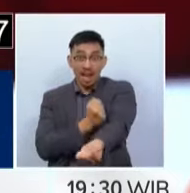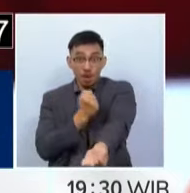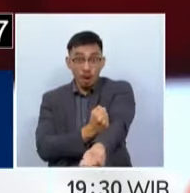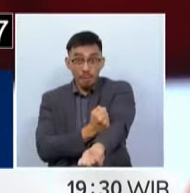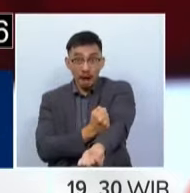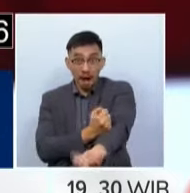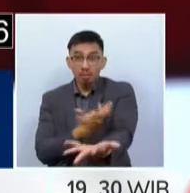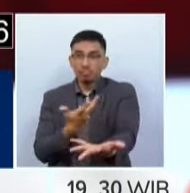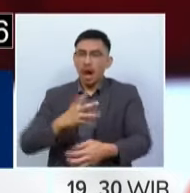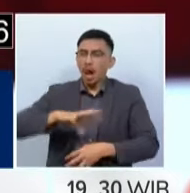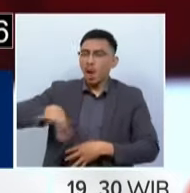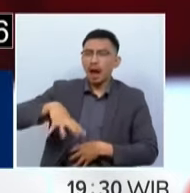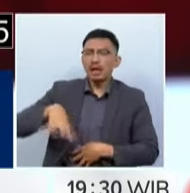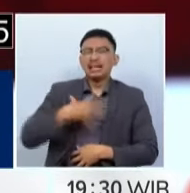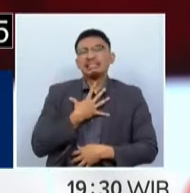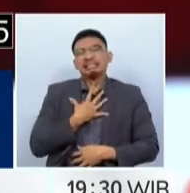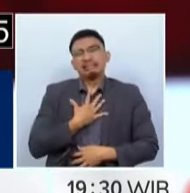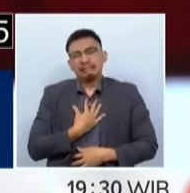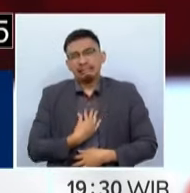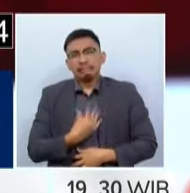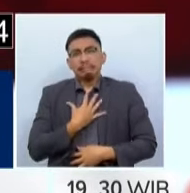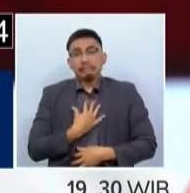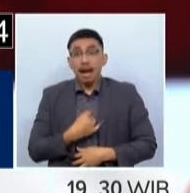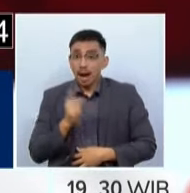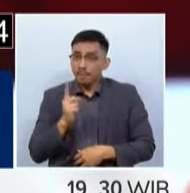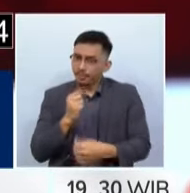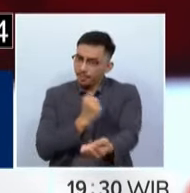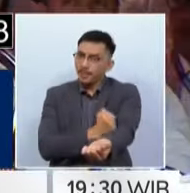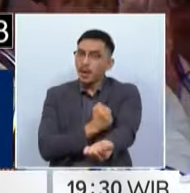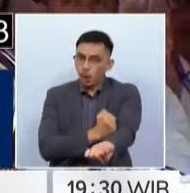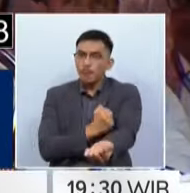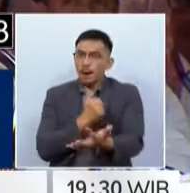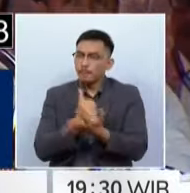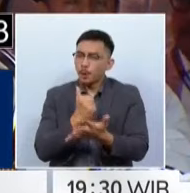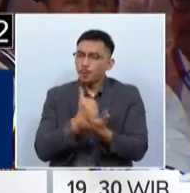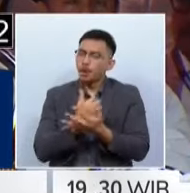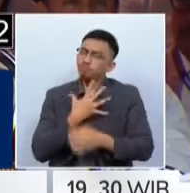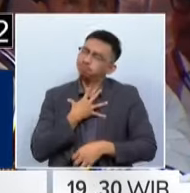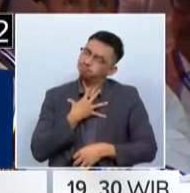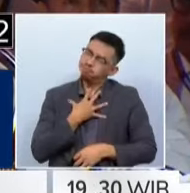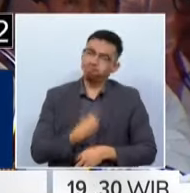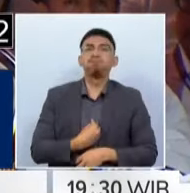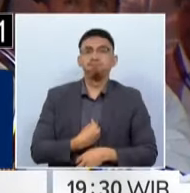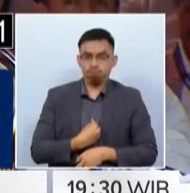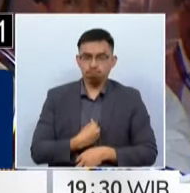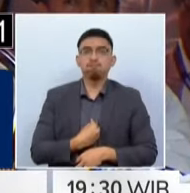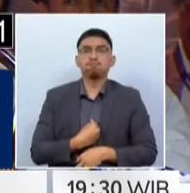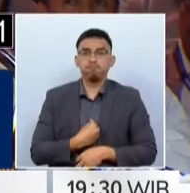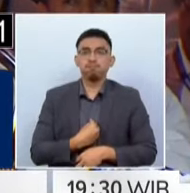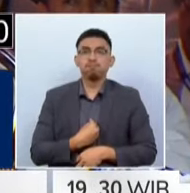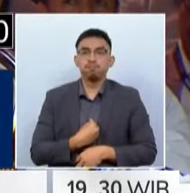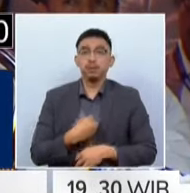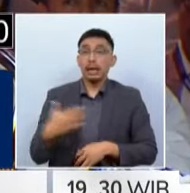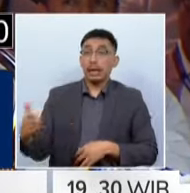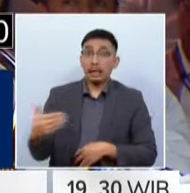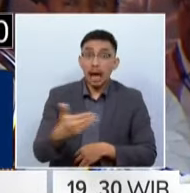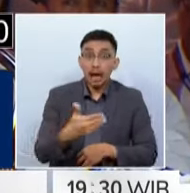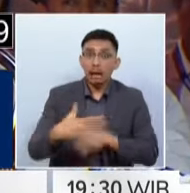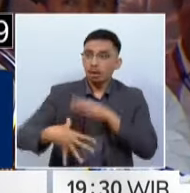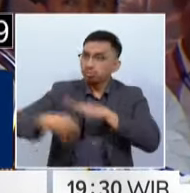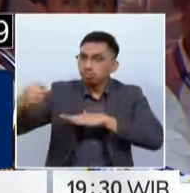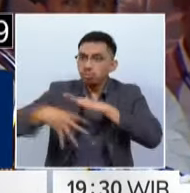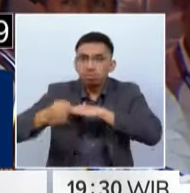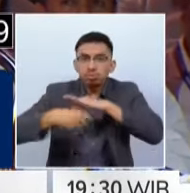karena narkoba ini dan itu pedih sekali itu tingkat keluarga an ikan pencurian